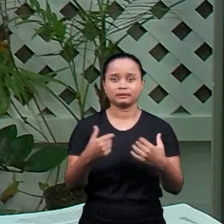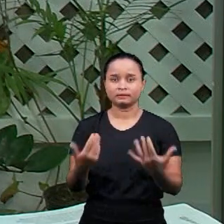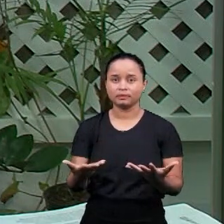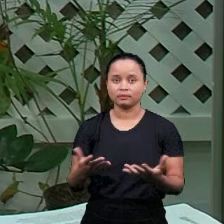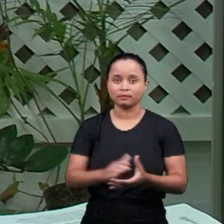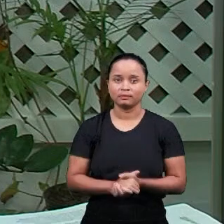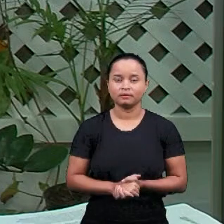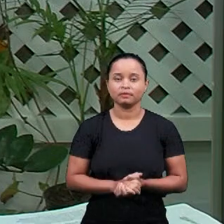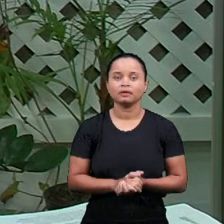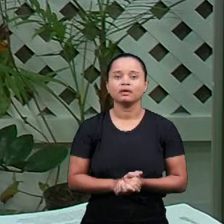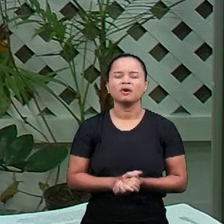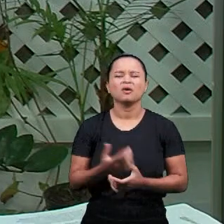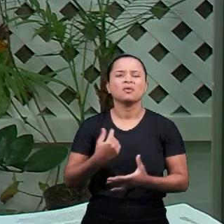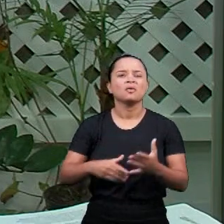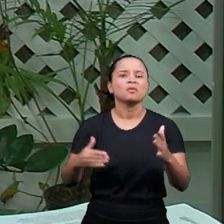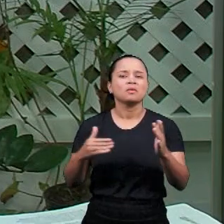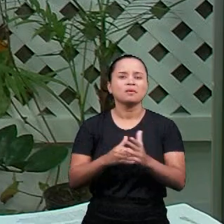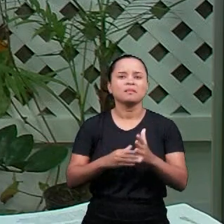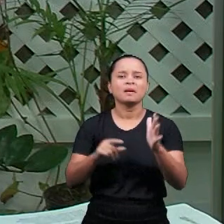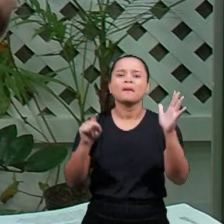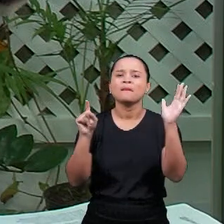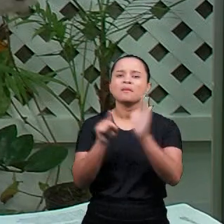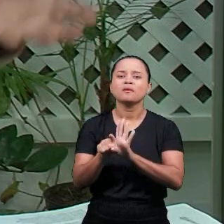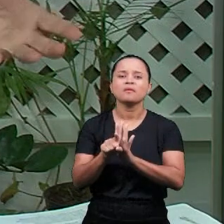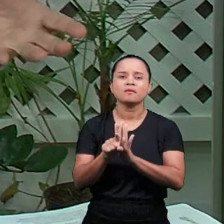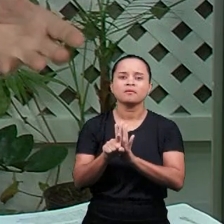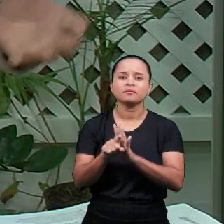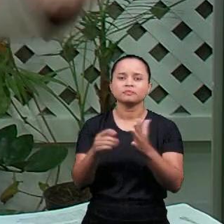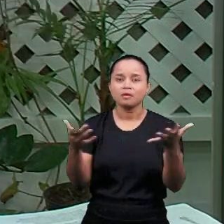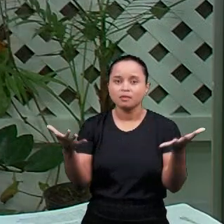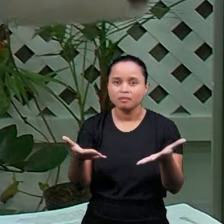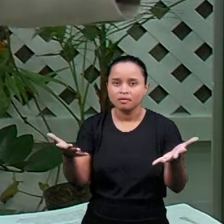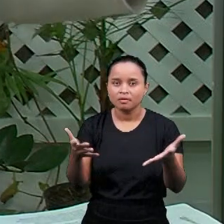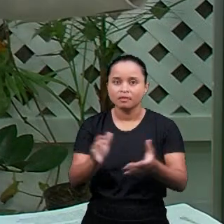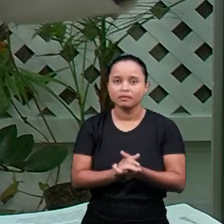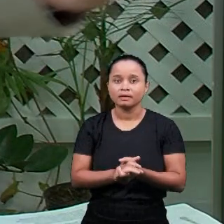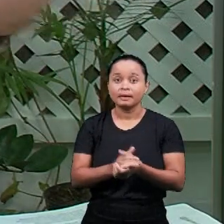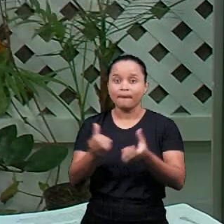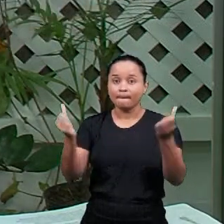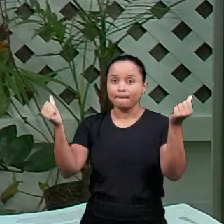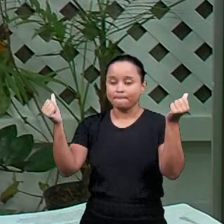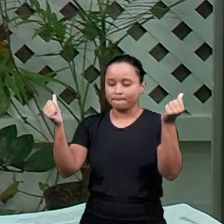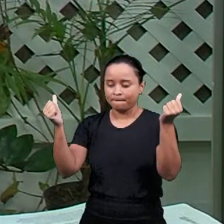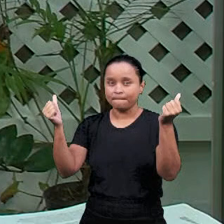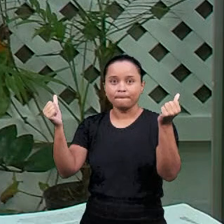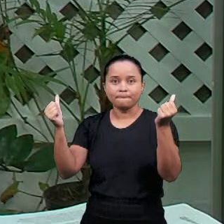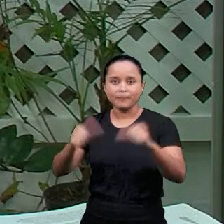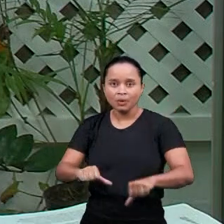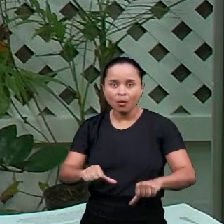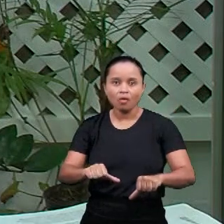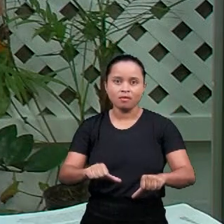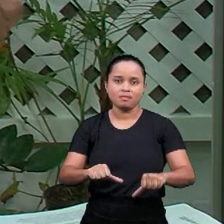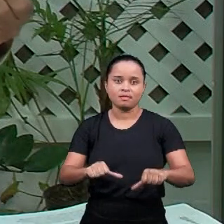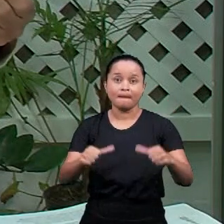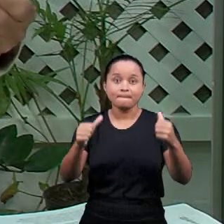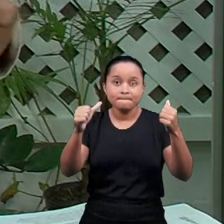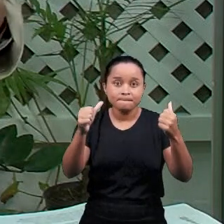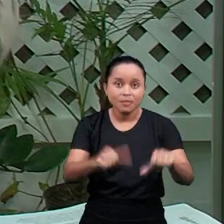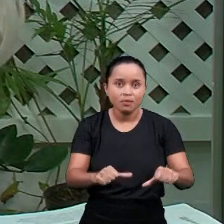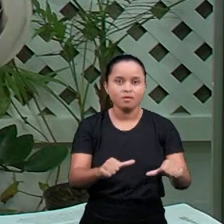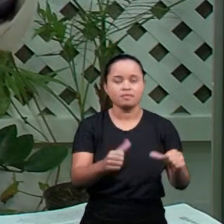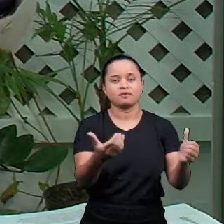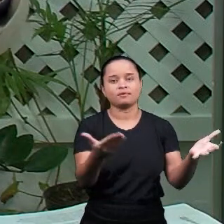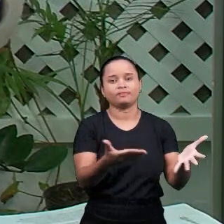dernier état, c'est pire que le premier, c'est-à-dire pire maintenant qu'avant le salut. Parce que quand il a connu à